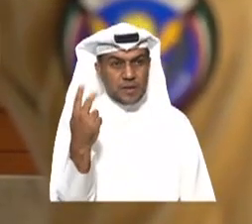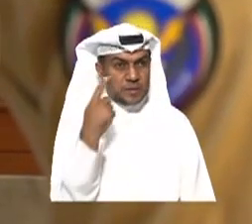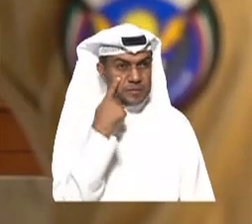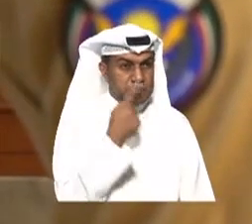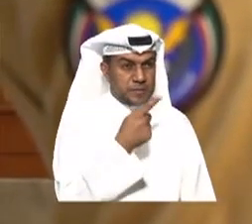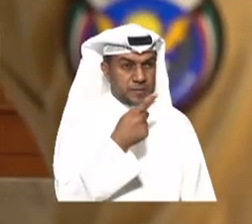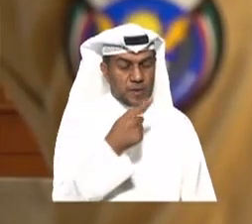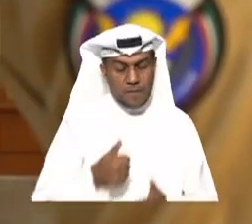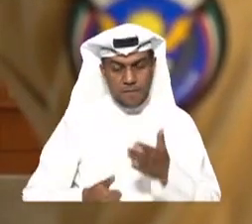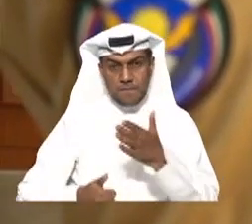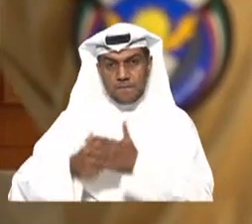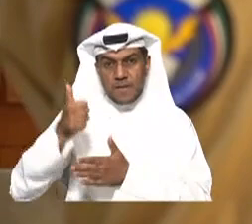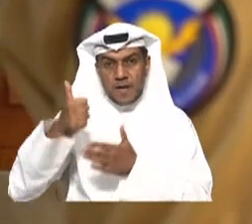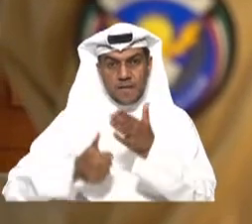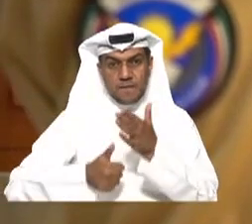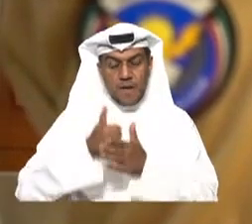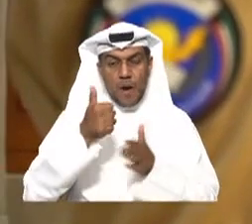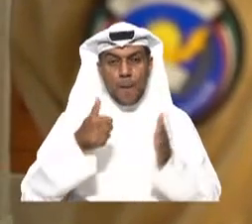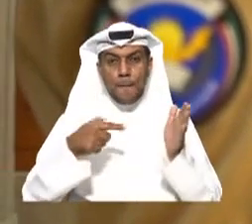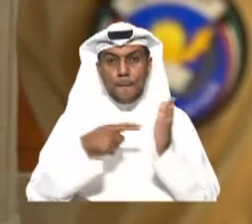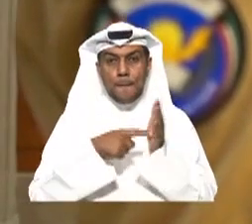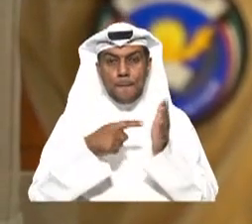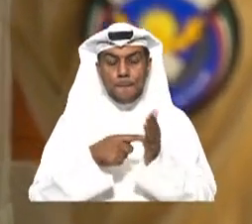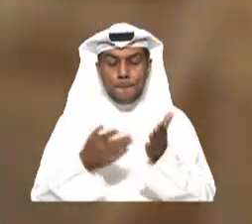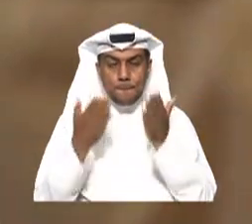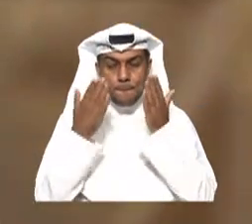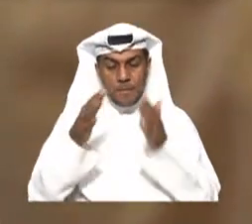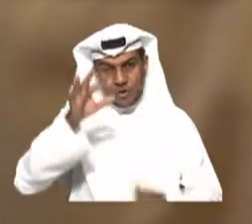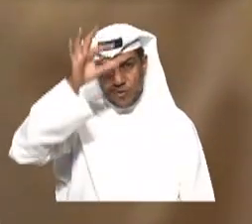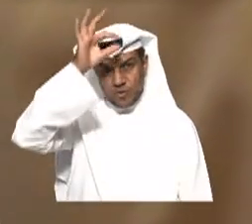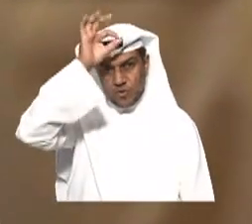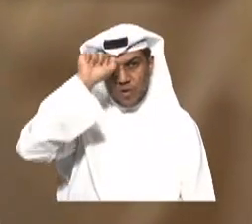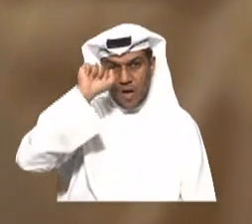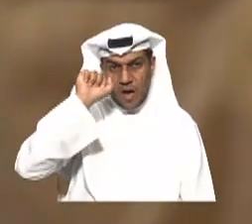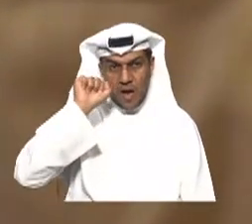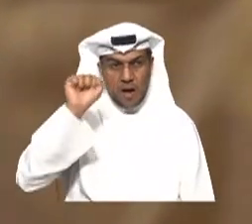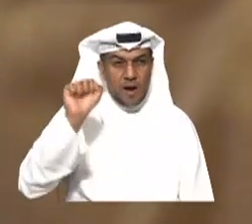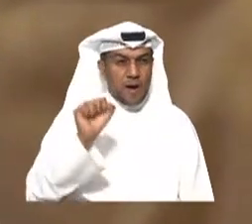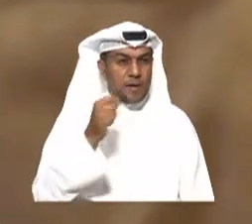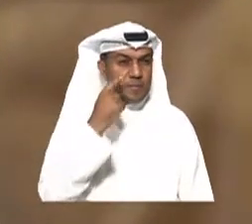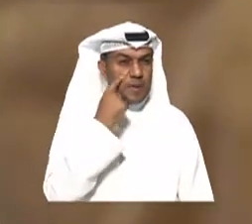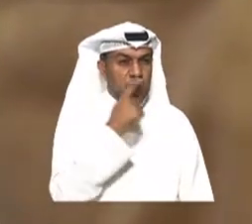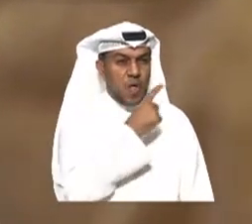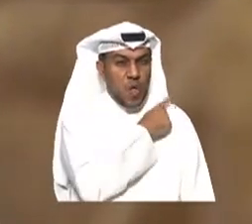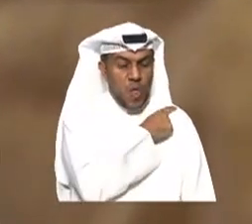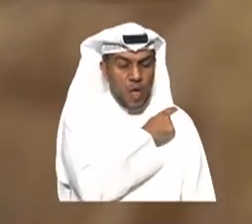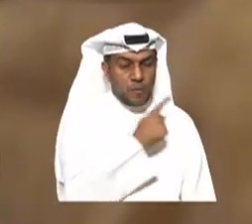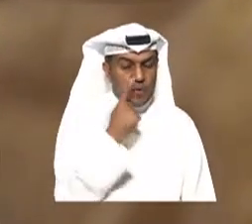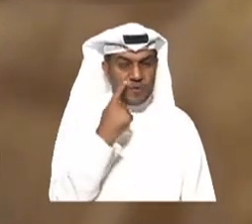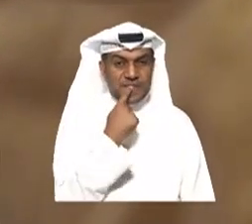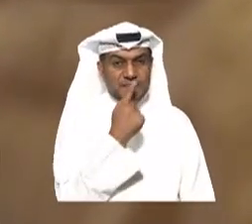معهد الشرطة النسائية للدفعة 12 لضباط الاختصاص لعام